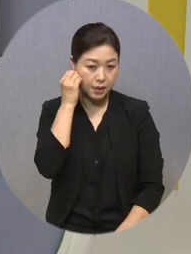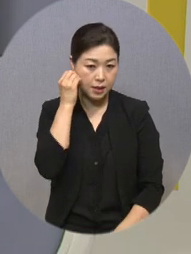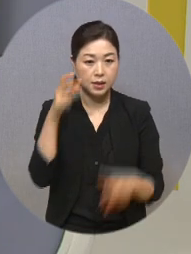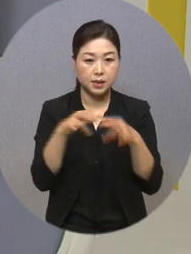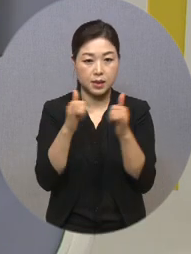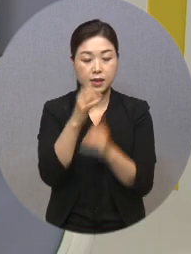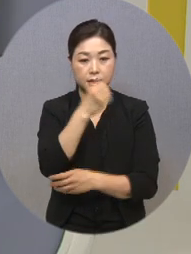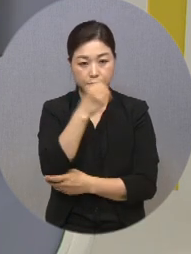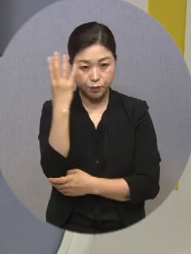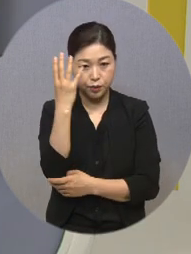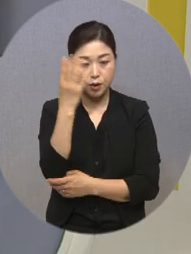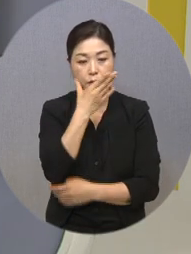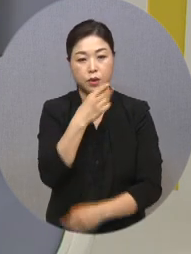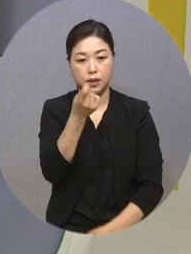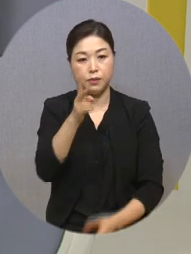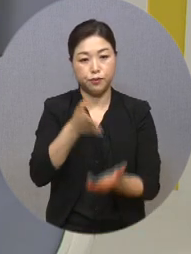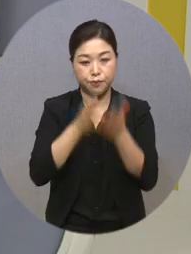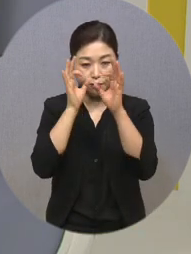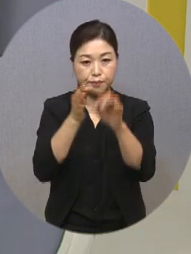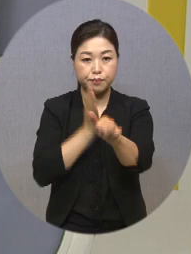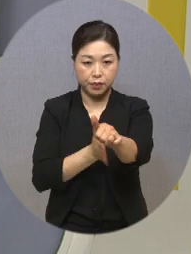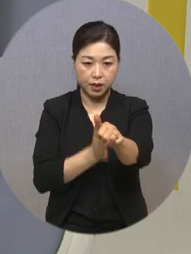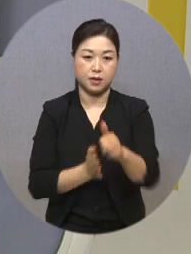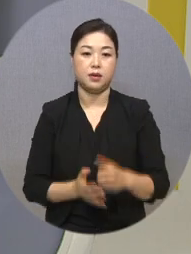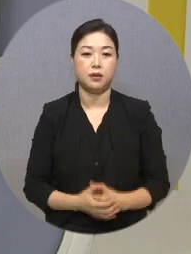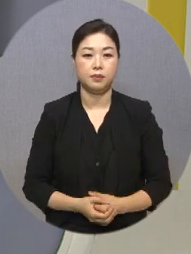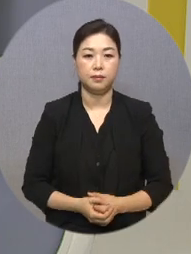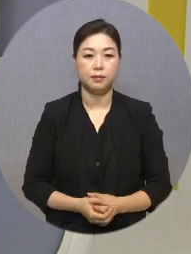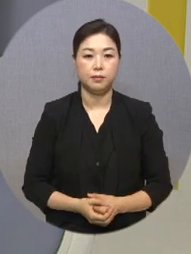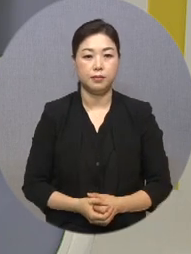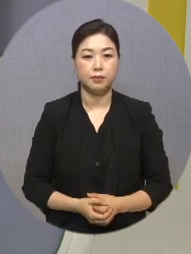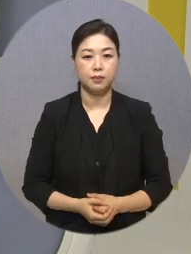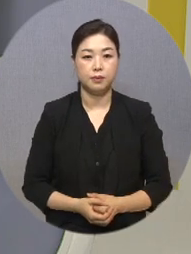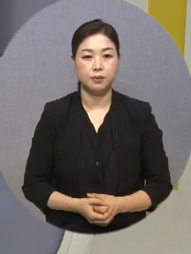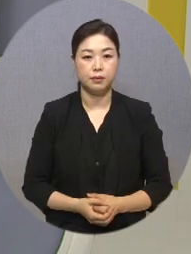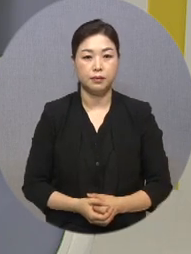장애인 신문 복지 캡이 뉴스를 통해 확인할 수 있습니다